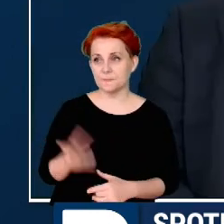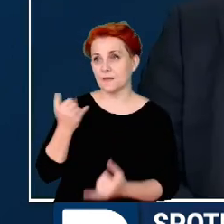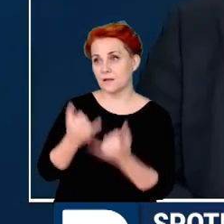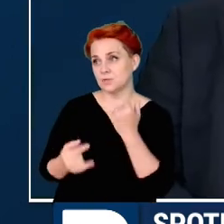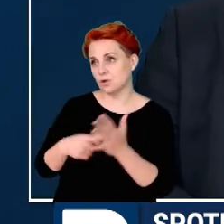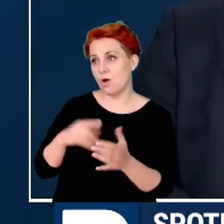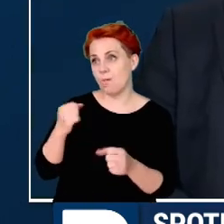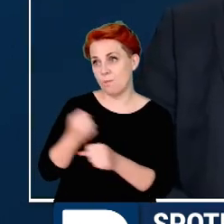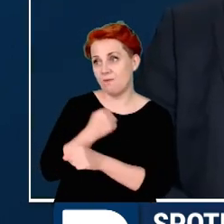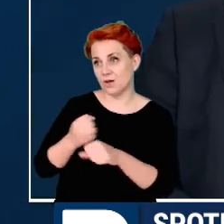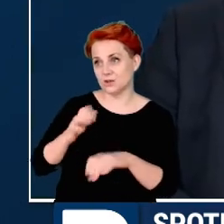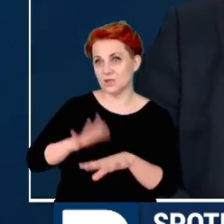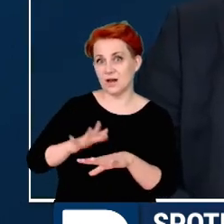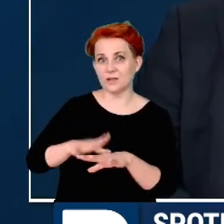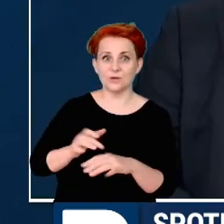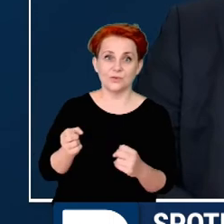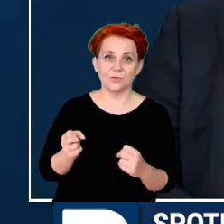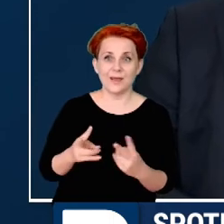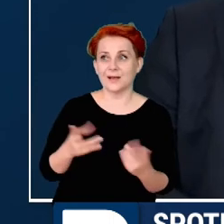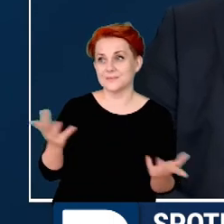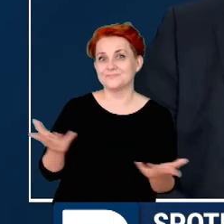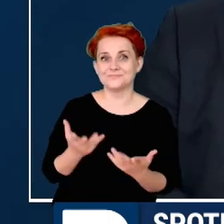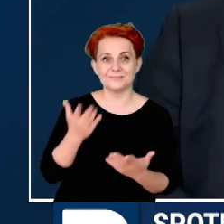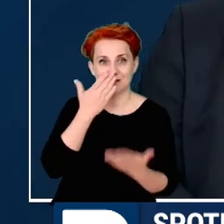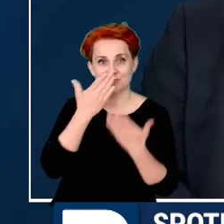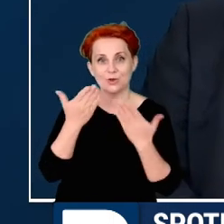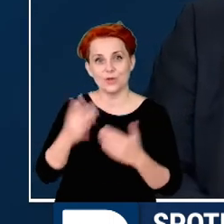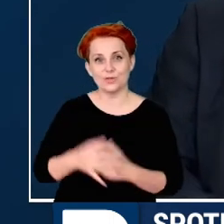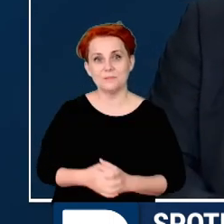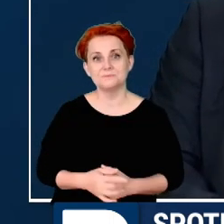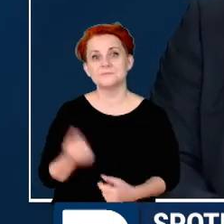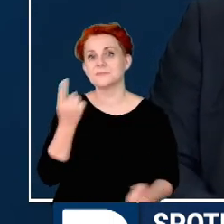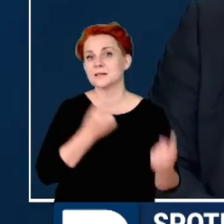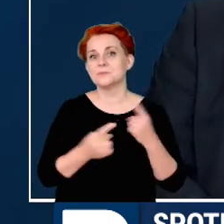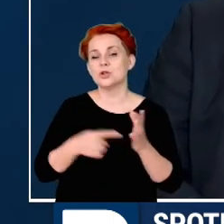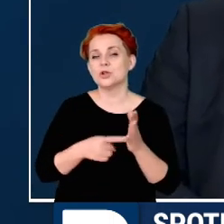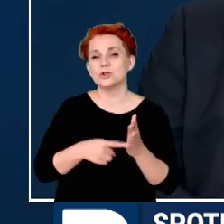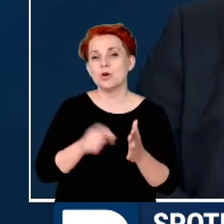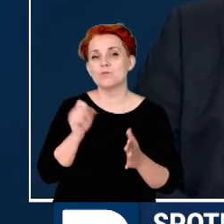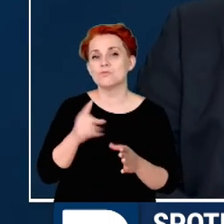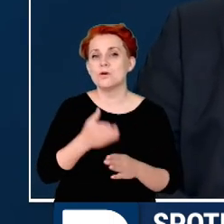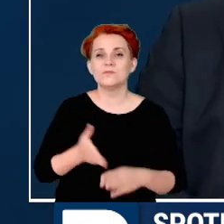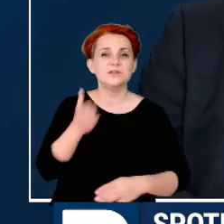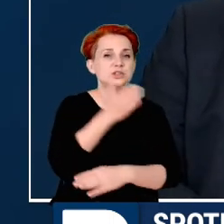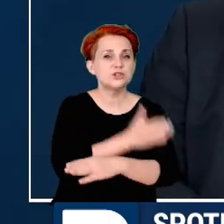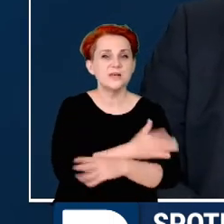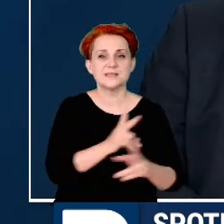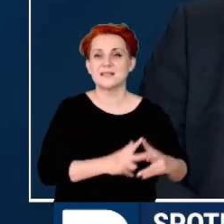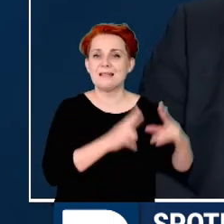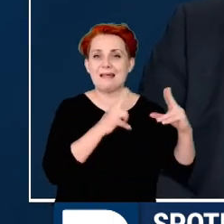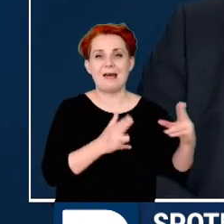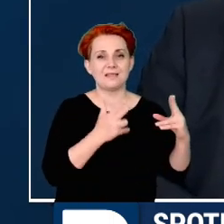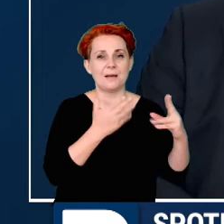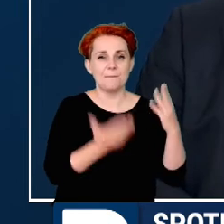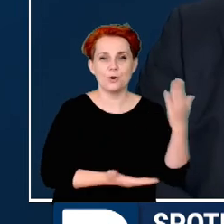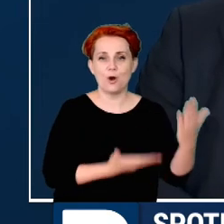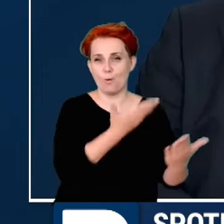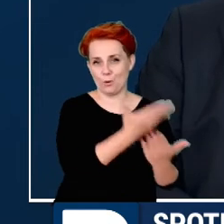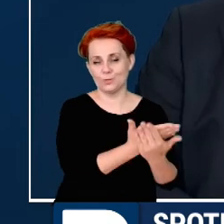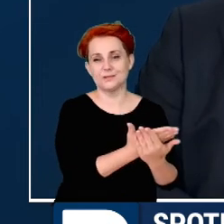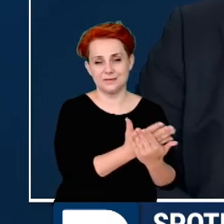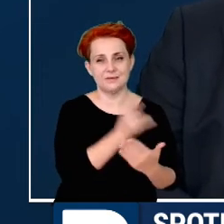poważnie, to zdecydowanie tak. To jest, jak sądzę, jakiś bardzo wczesny etap inicjatywy ustawodawczej. To samo musi